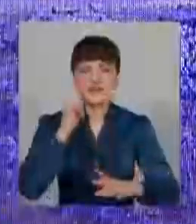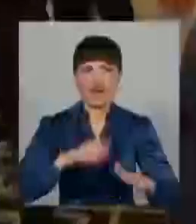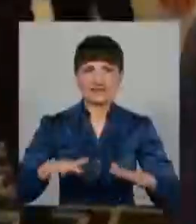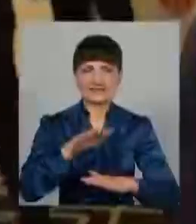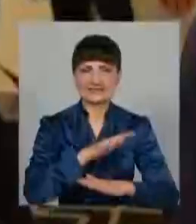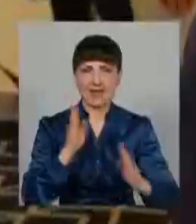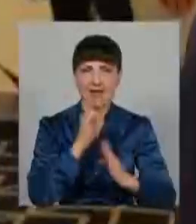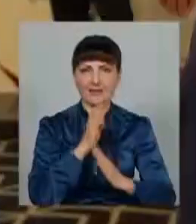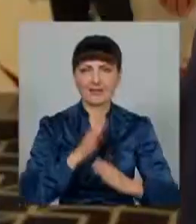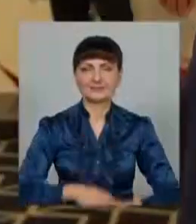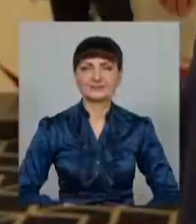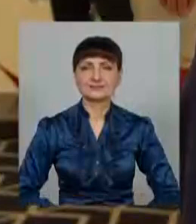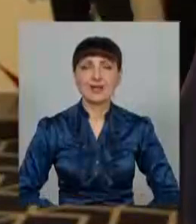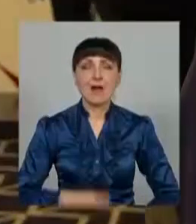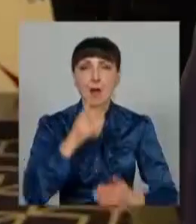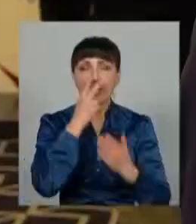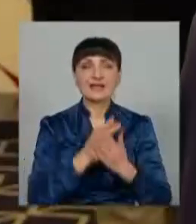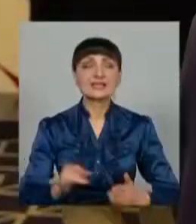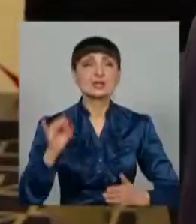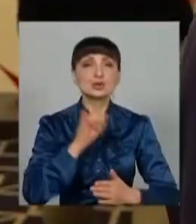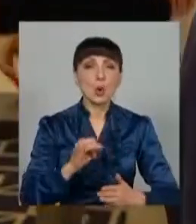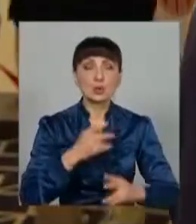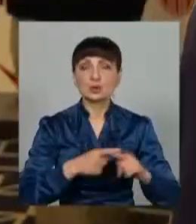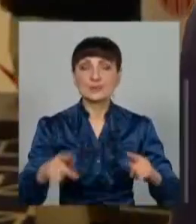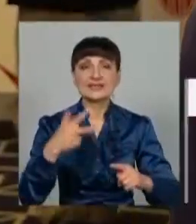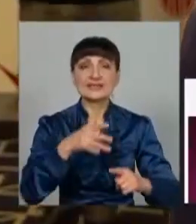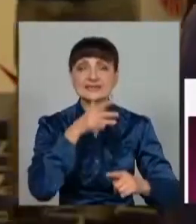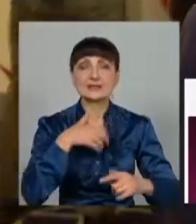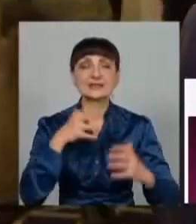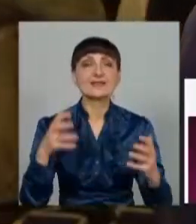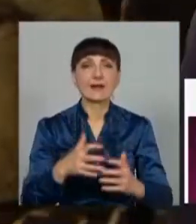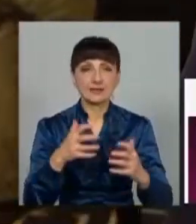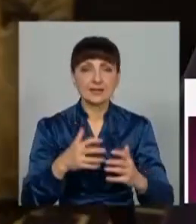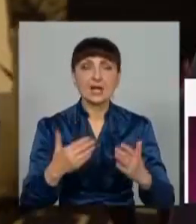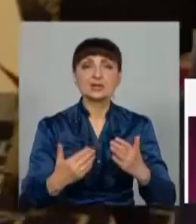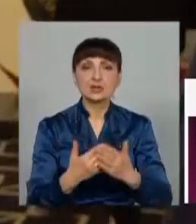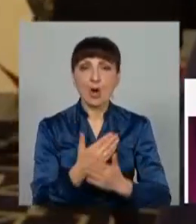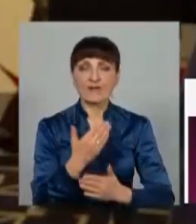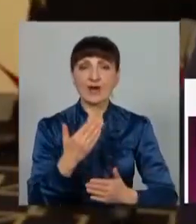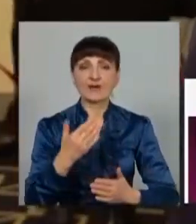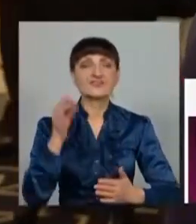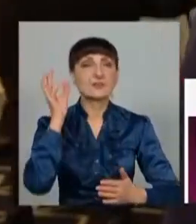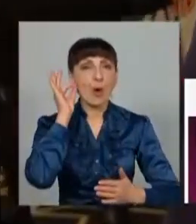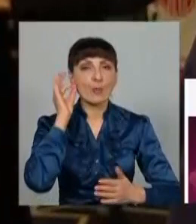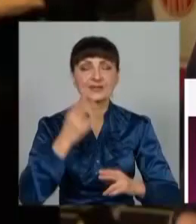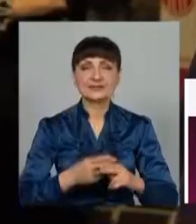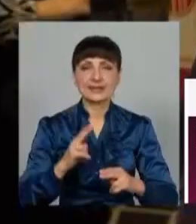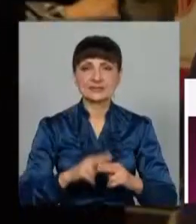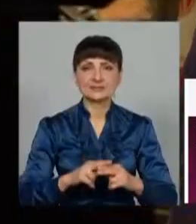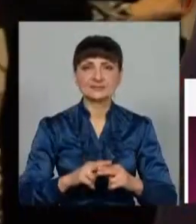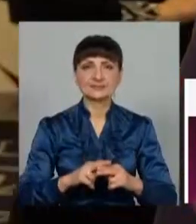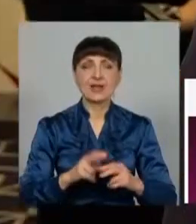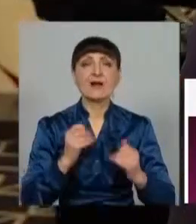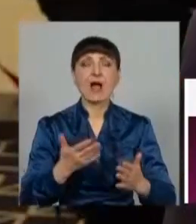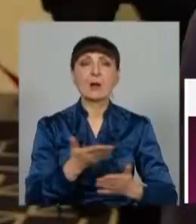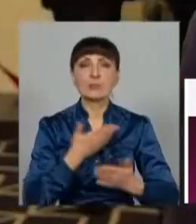Казахстана. Показать ту историю, которую мы за 30 лет, ее сохранить, снова вот эти, ну, вспомнить вот эти вот, да, как